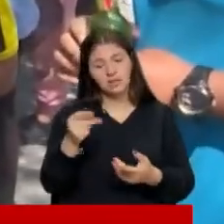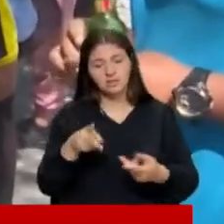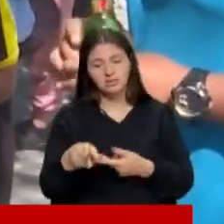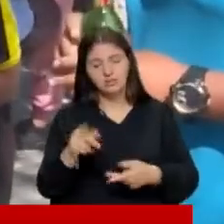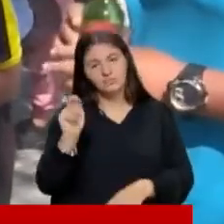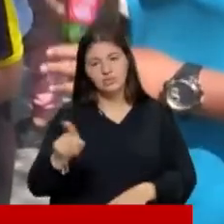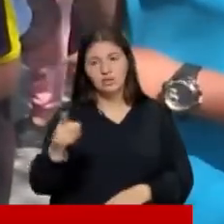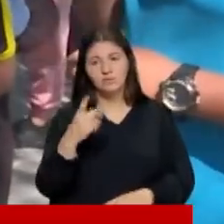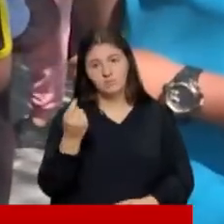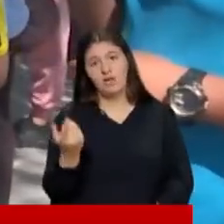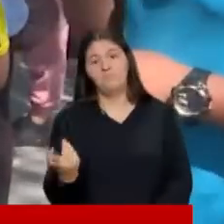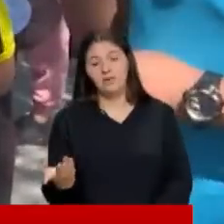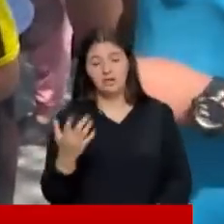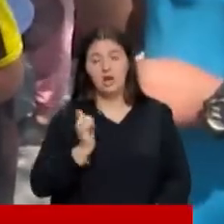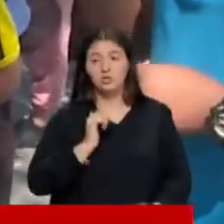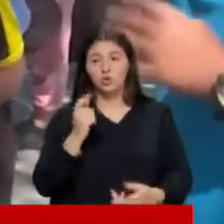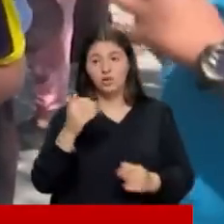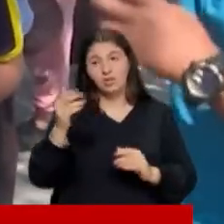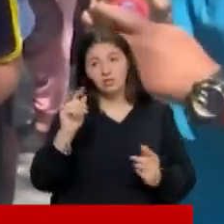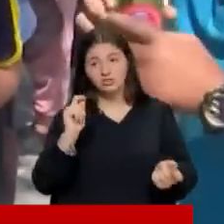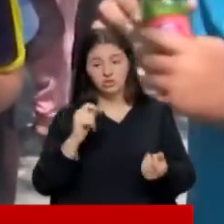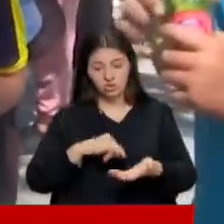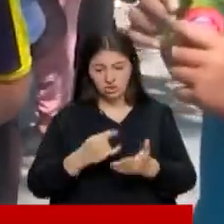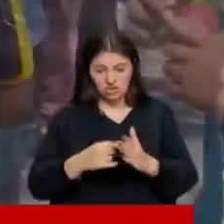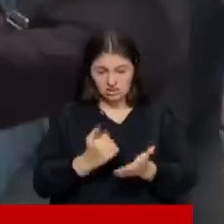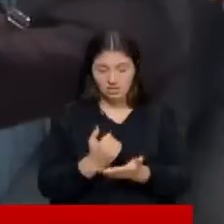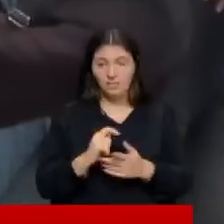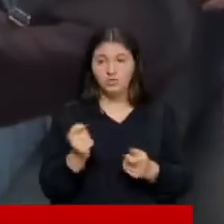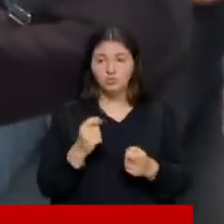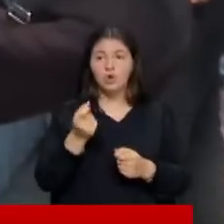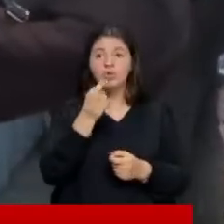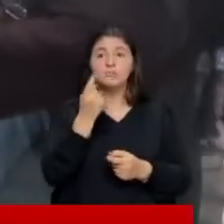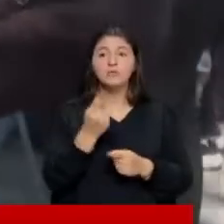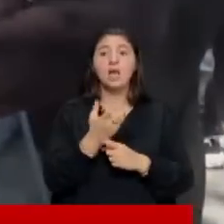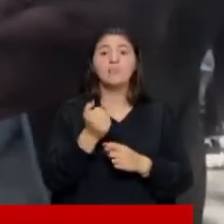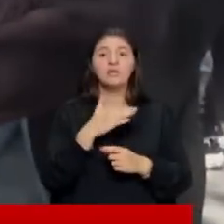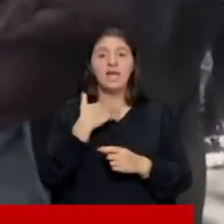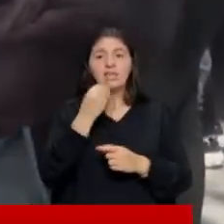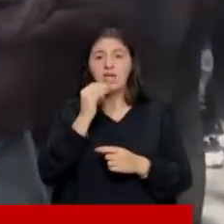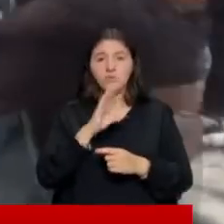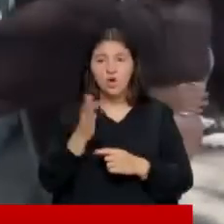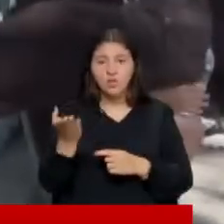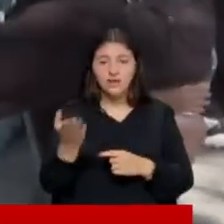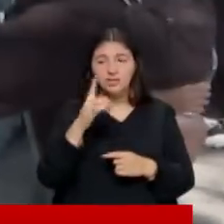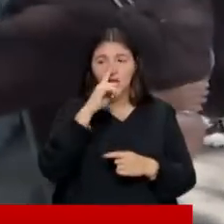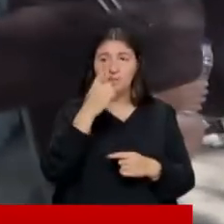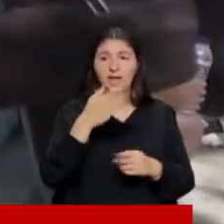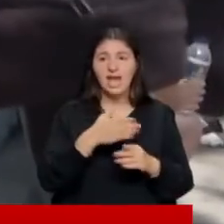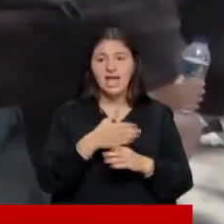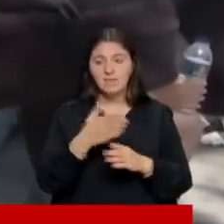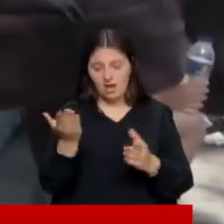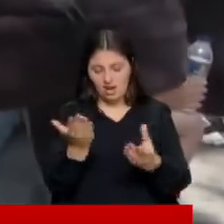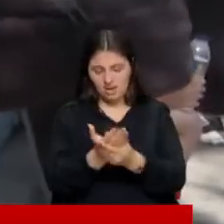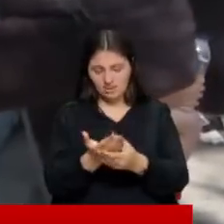biraz kessinler bir zahmet asgari ücrete geçinmeye çalışıyoruz biz kuruyemiş alamıyoruz et yiyemiyorlar sadece bir ekmek